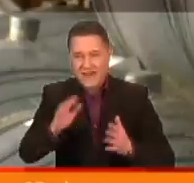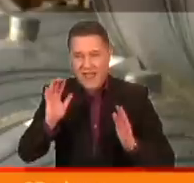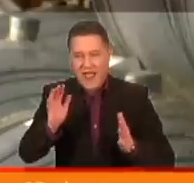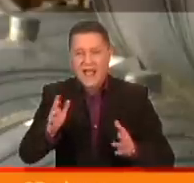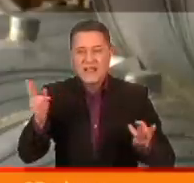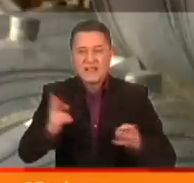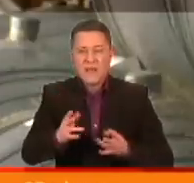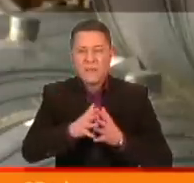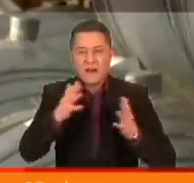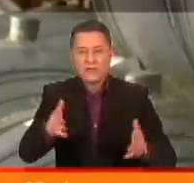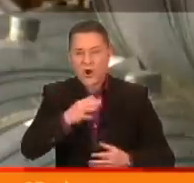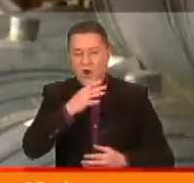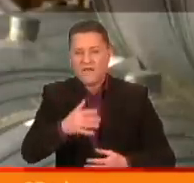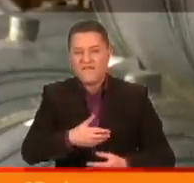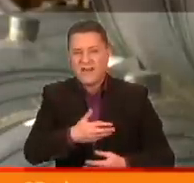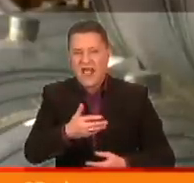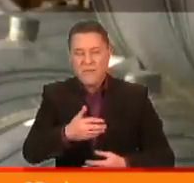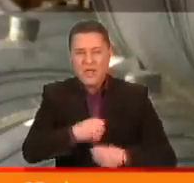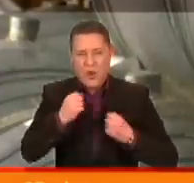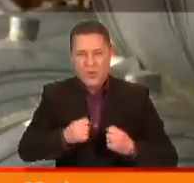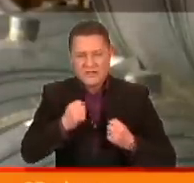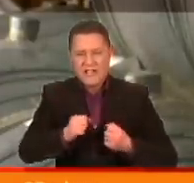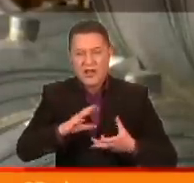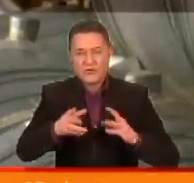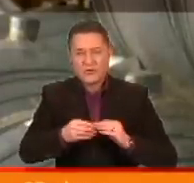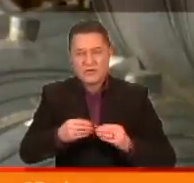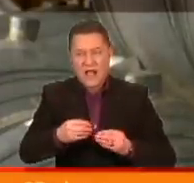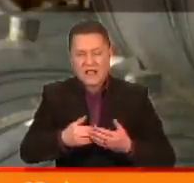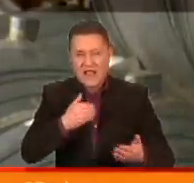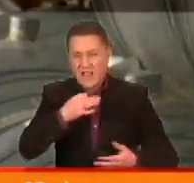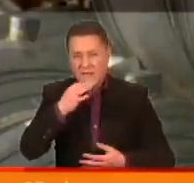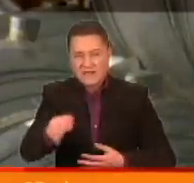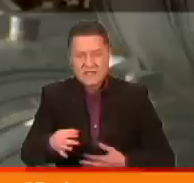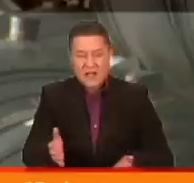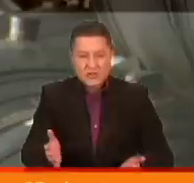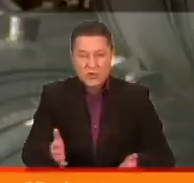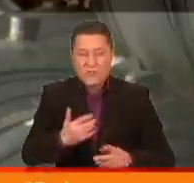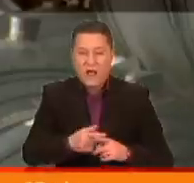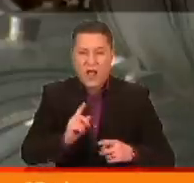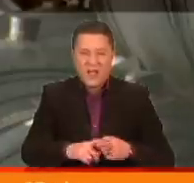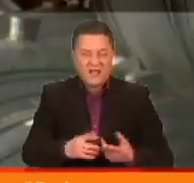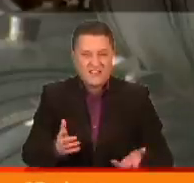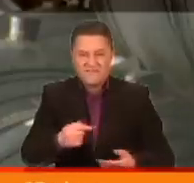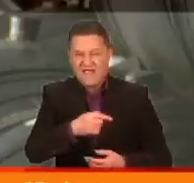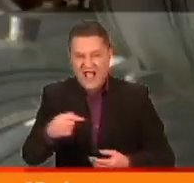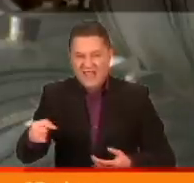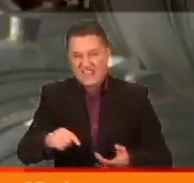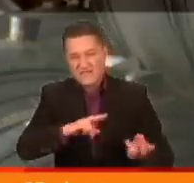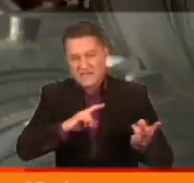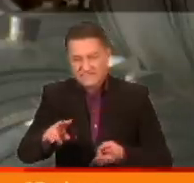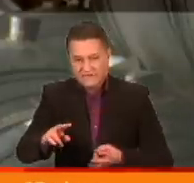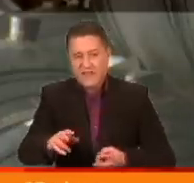количество времени и усилий, и результат непредсказуем. А это негативно ударит по национальным производителям,